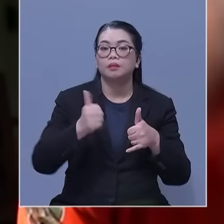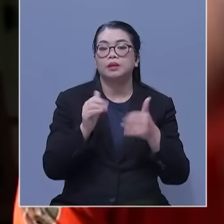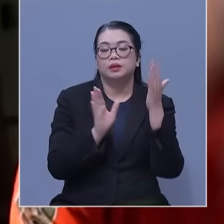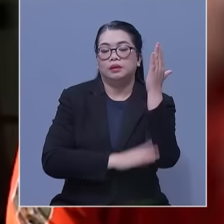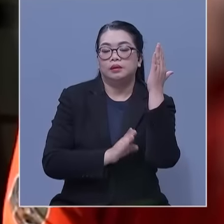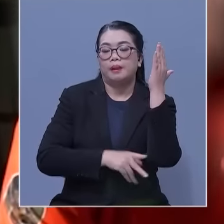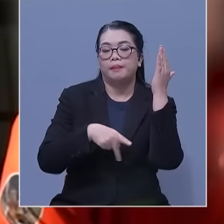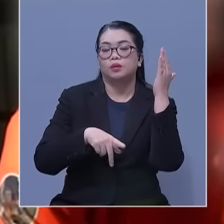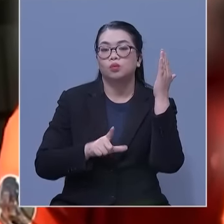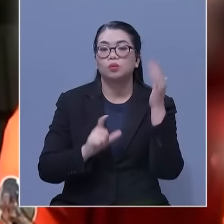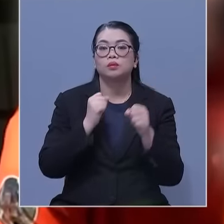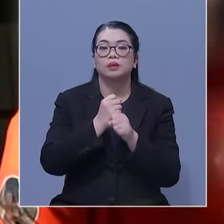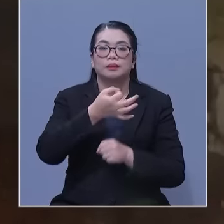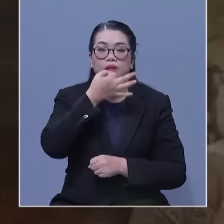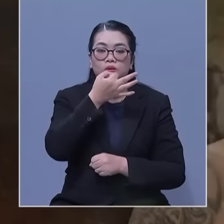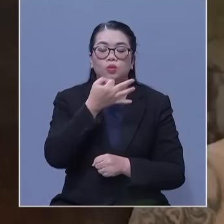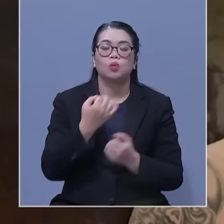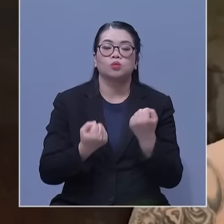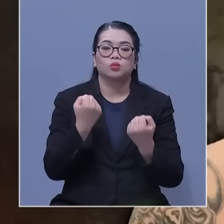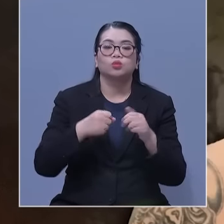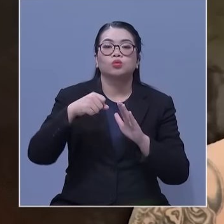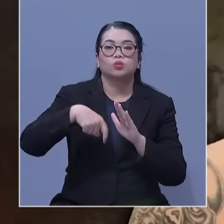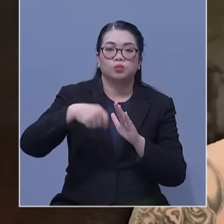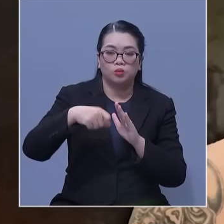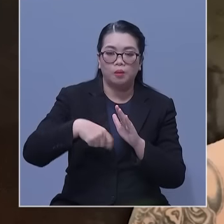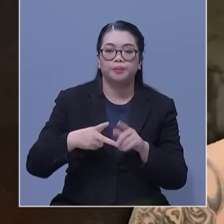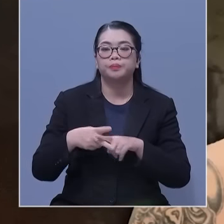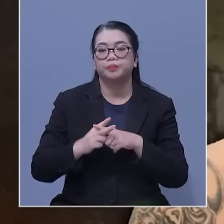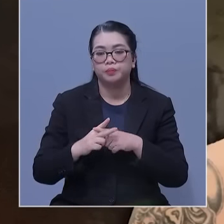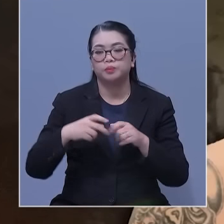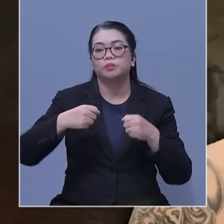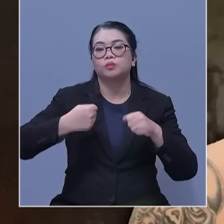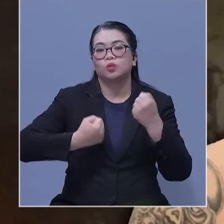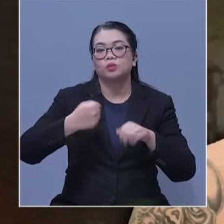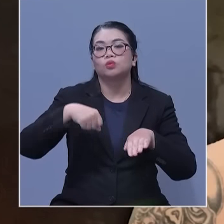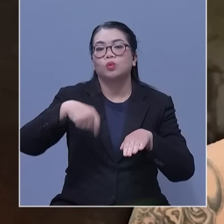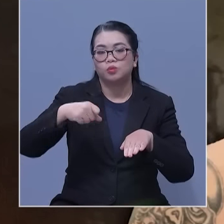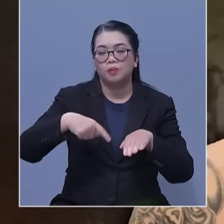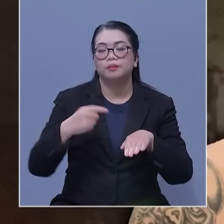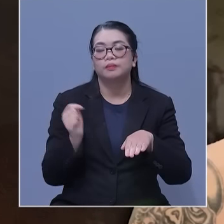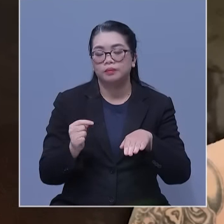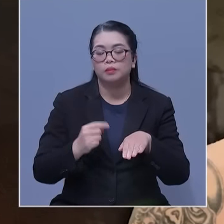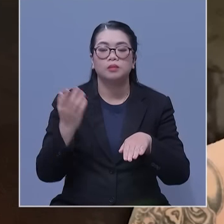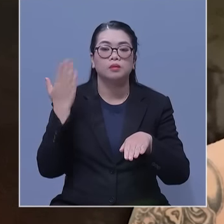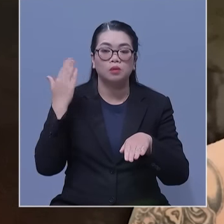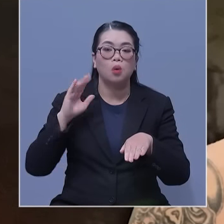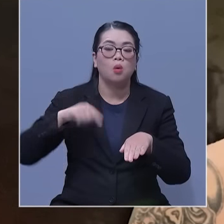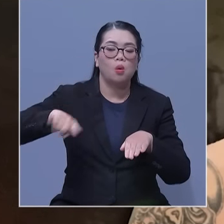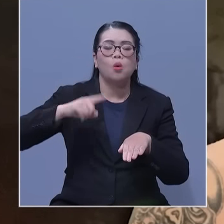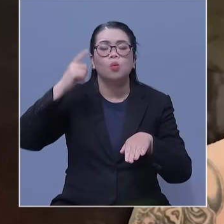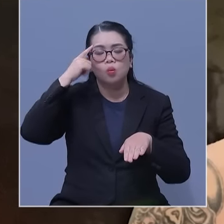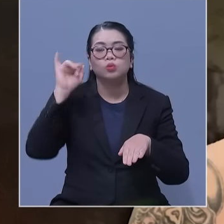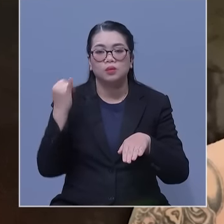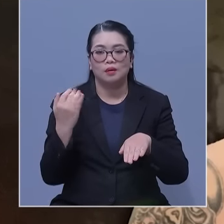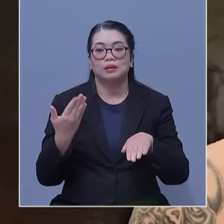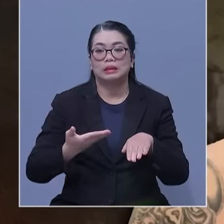พัทลุงทำอาชีพเปิดอู่ซ่อมรถในพื้นที่ตำบลท่าแคนะครับเป็นอู่ชื่อดังที่คนพัทลุงเนี่ยรู้จักกันเป็นอย่างดีก่อน